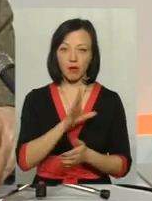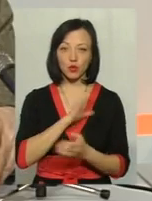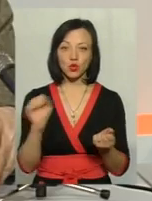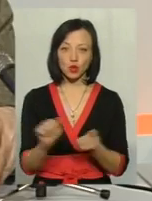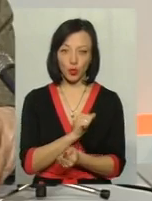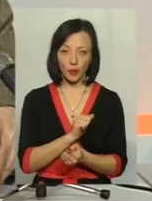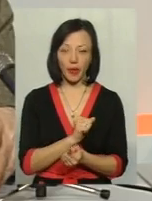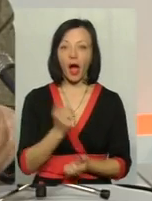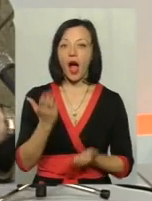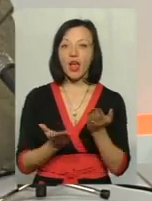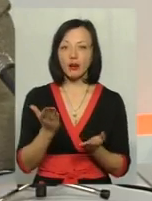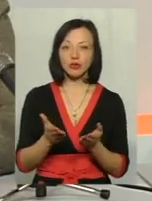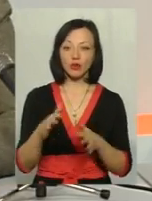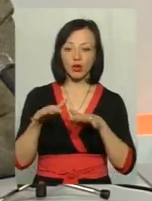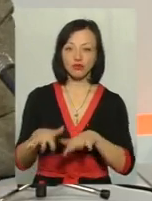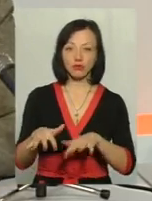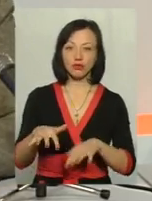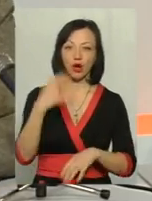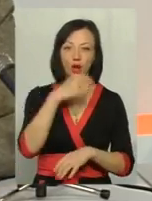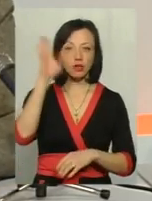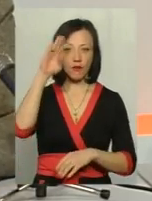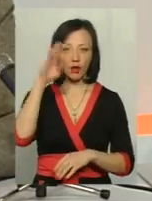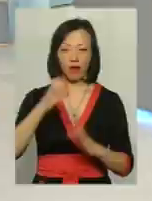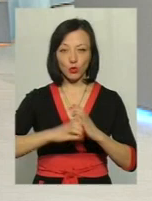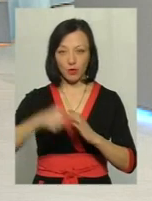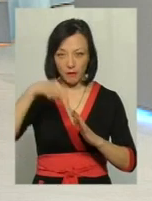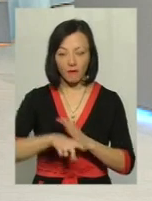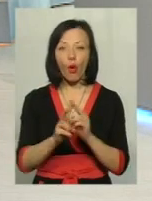сухо. Якщо річкою тече гаряча вода, до кого